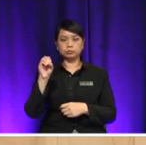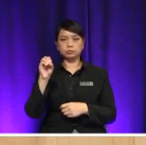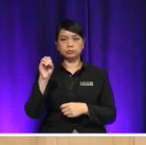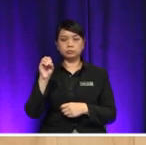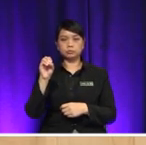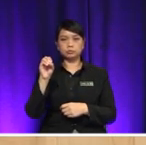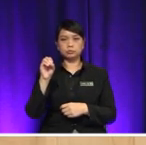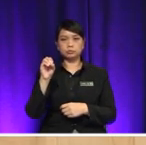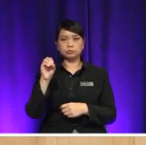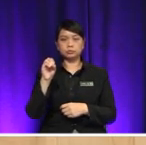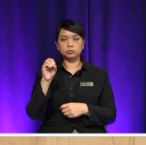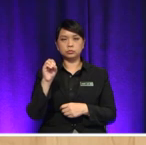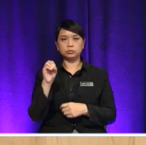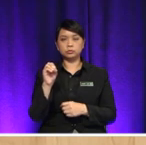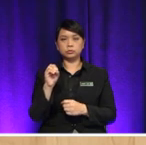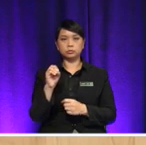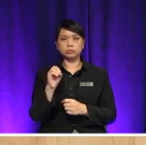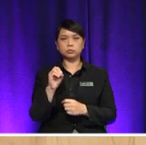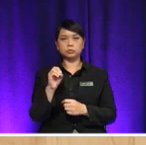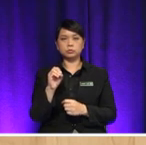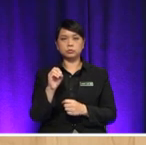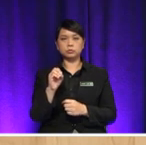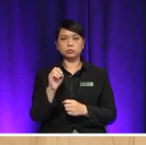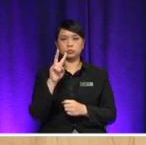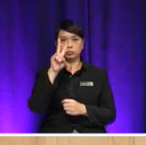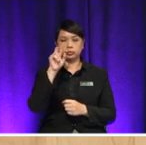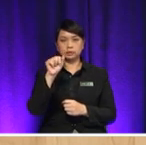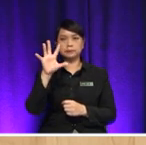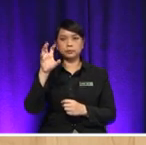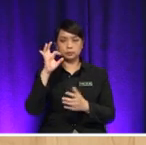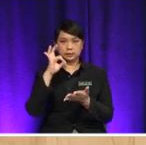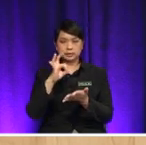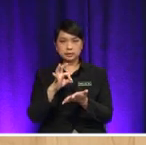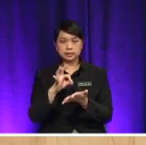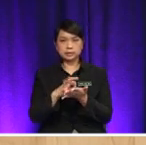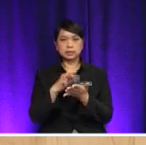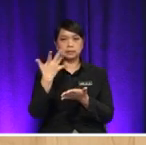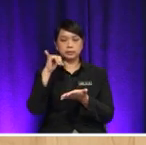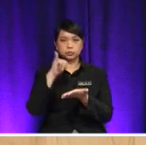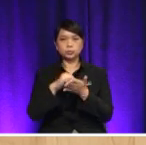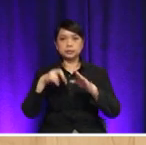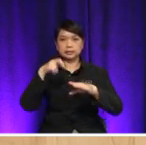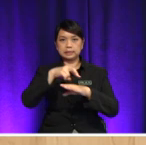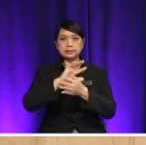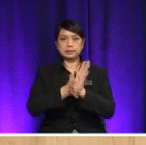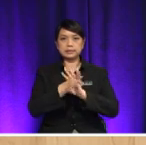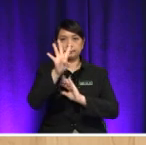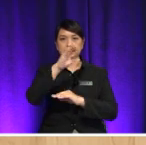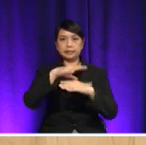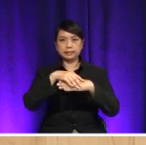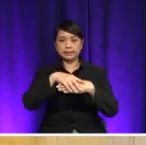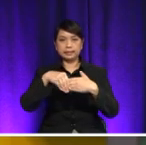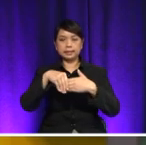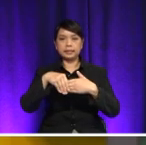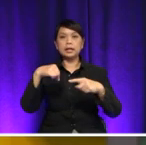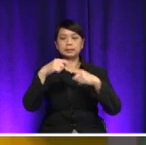biasanya 2020 adalah dia menikah sebanyak 4 Ringgit Oke Kenapa tak bila meningkat nemu